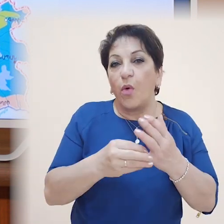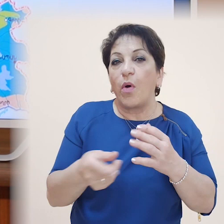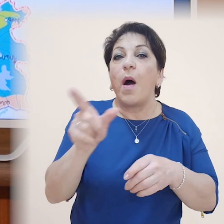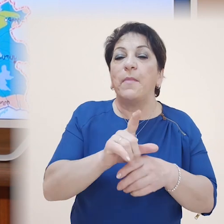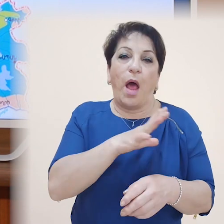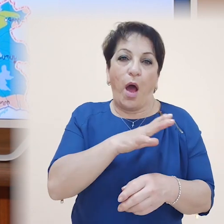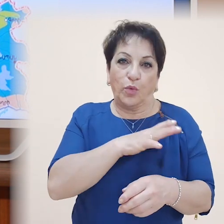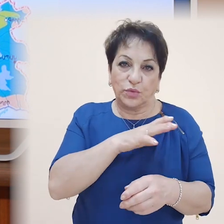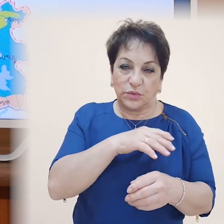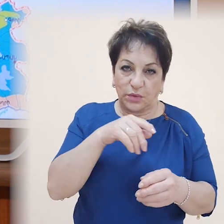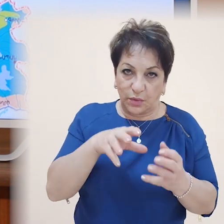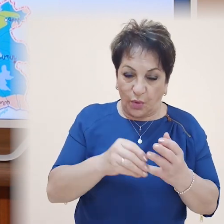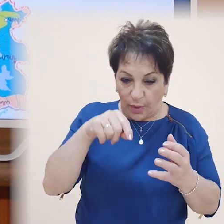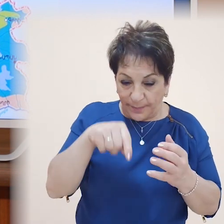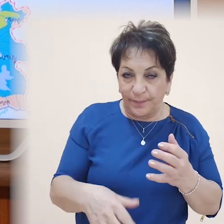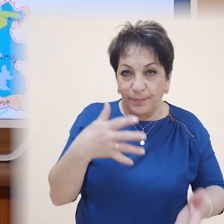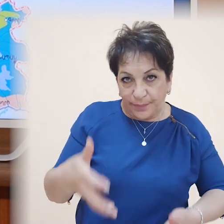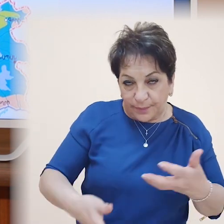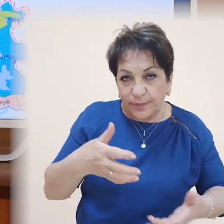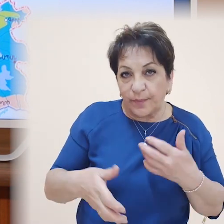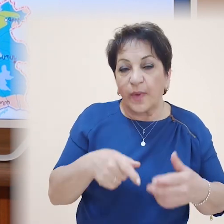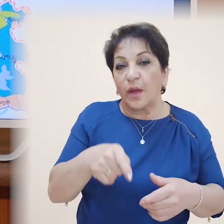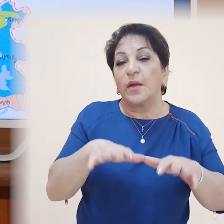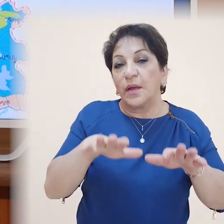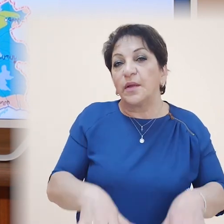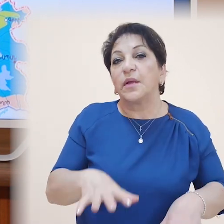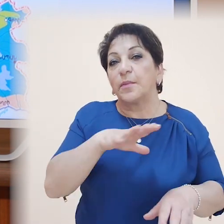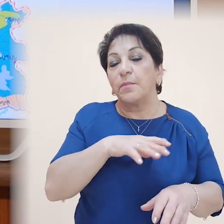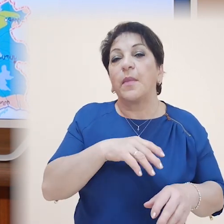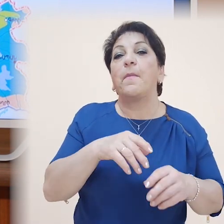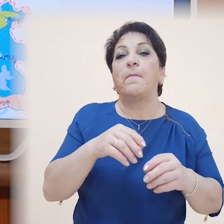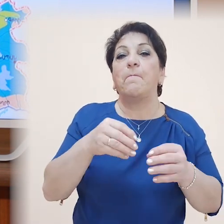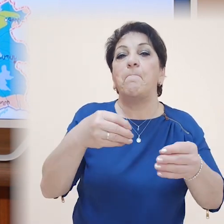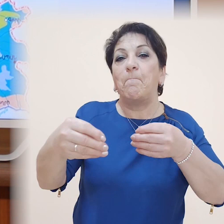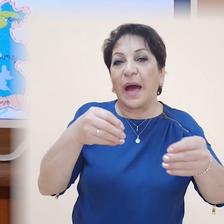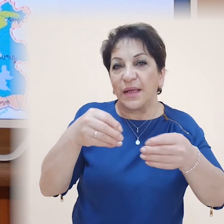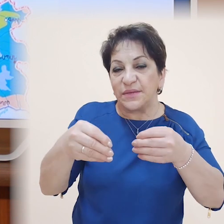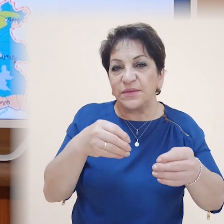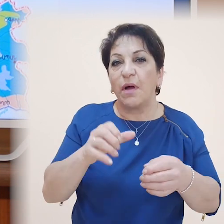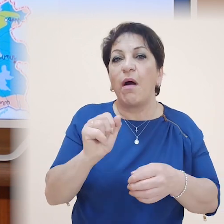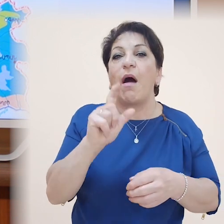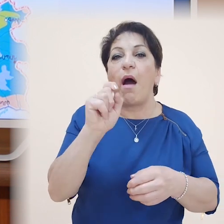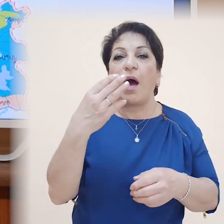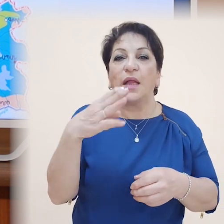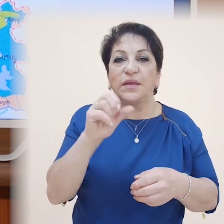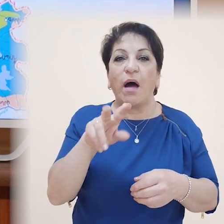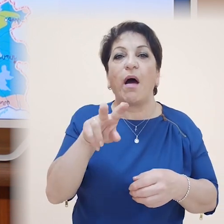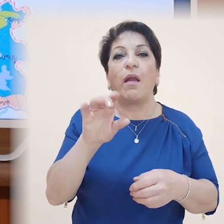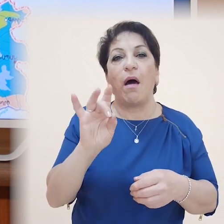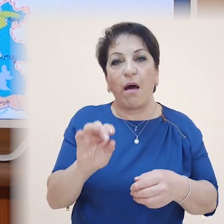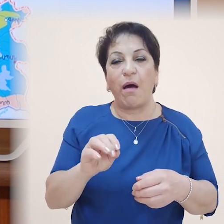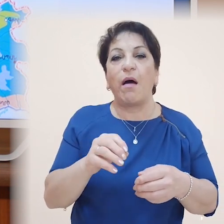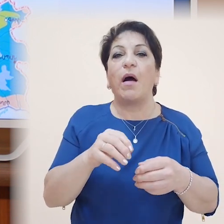ամենահարուստ մարձերից մեկը։ Մասնավորապես լորու մարձում տեղակայված են պղնձի պաշարներ, աղթալայում և